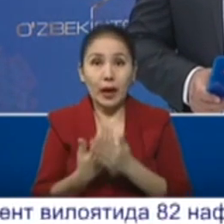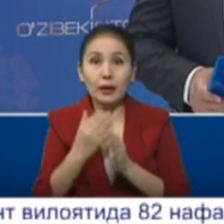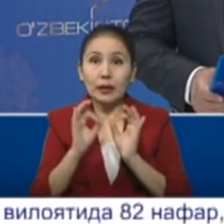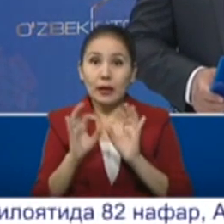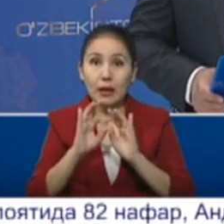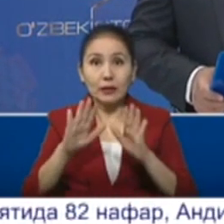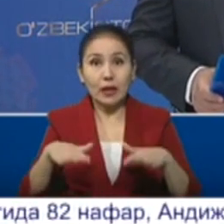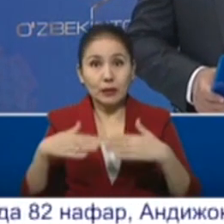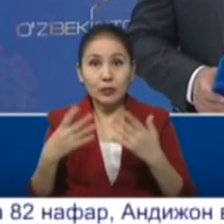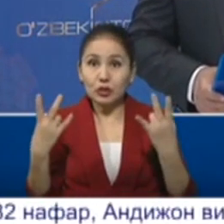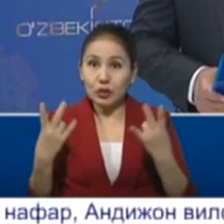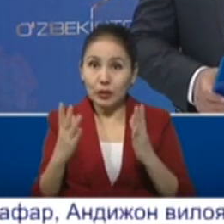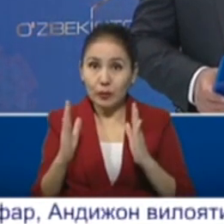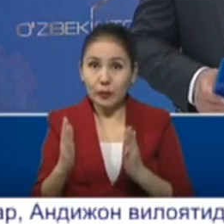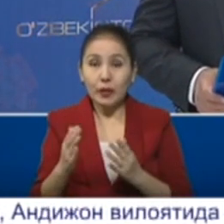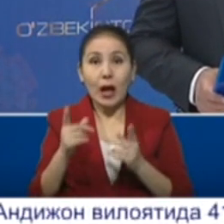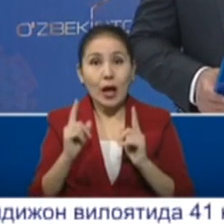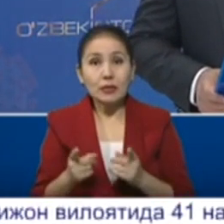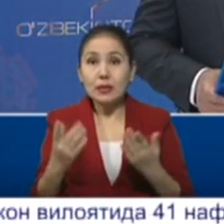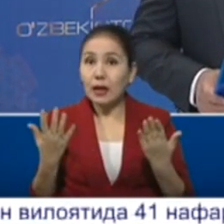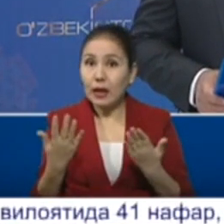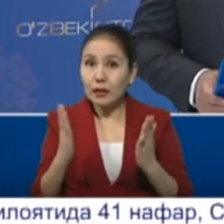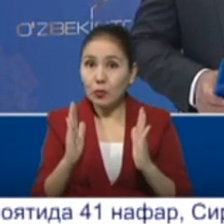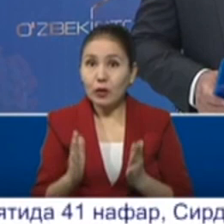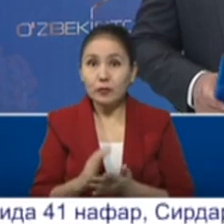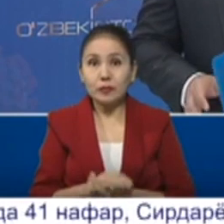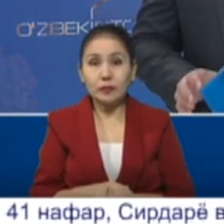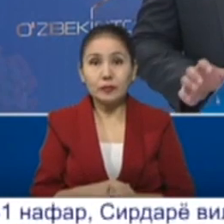bizga taqdim etishi kerak. Aslida qanday bo'lyapti bugungi kunda?